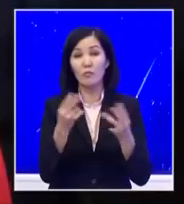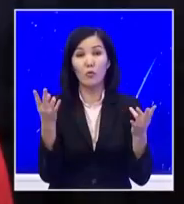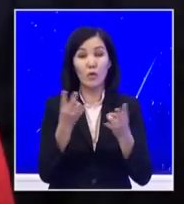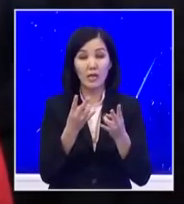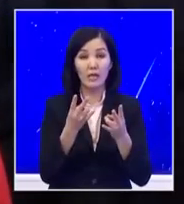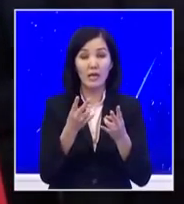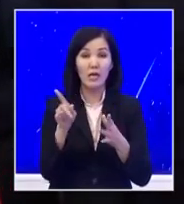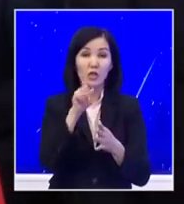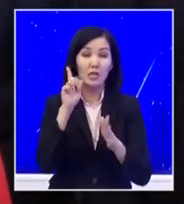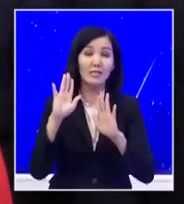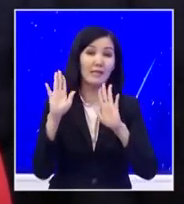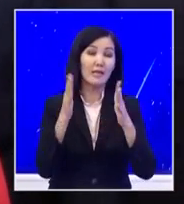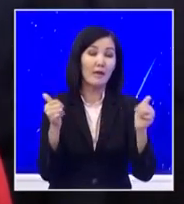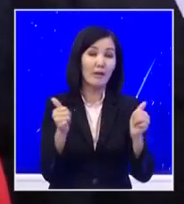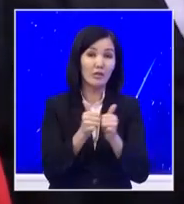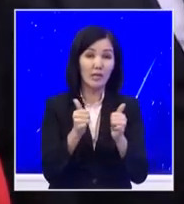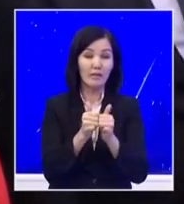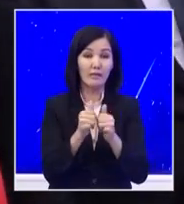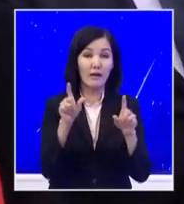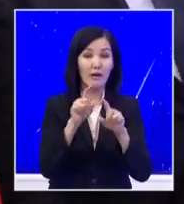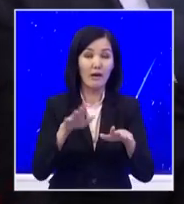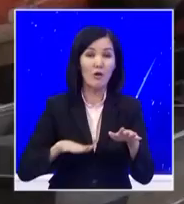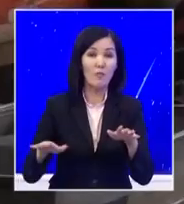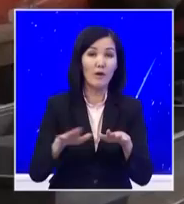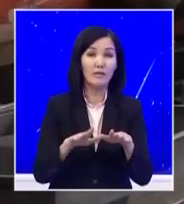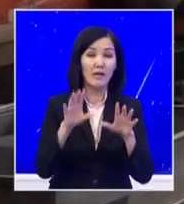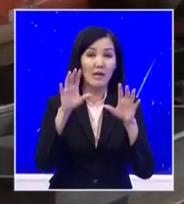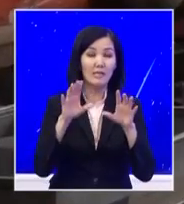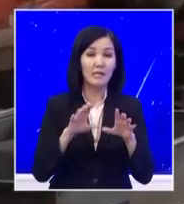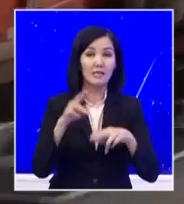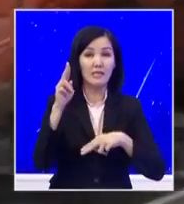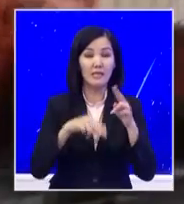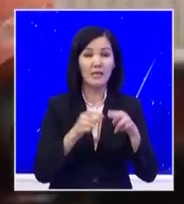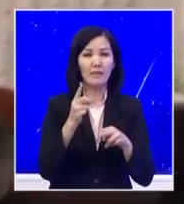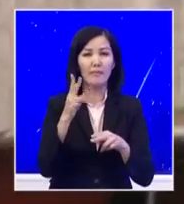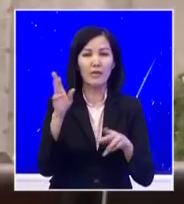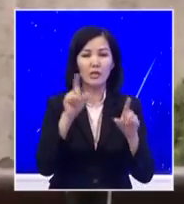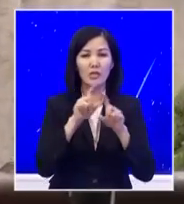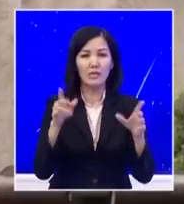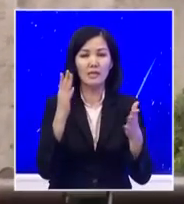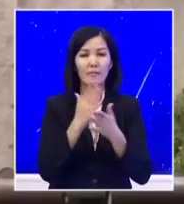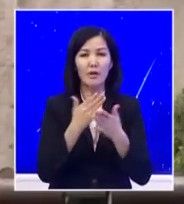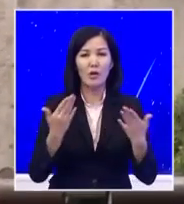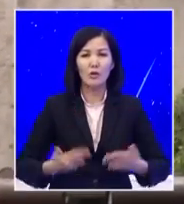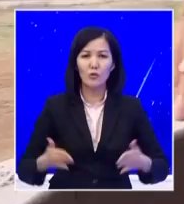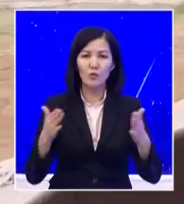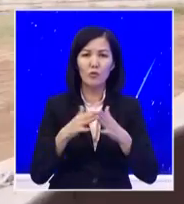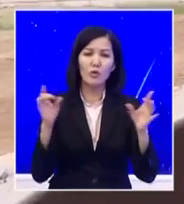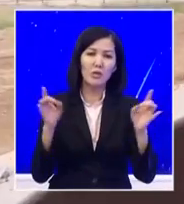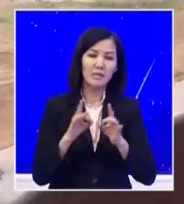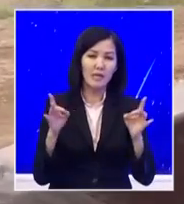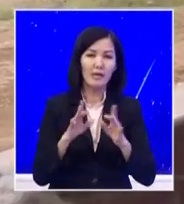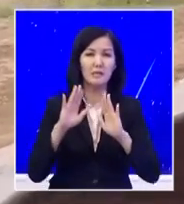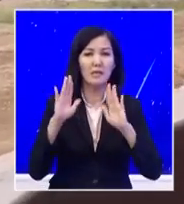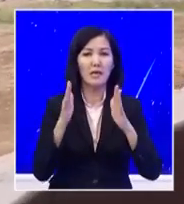керек. Жастар саябағына іргелес салынған бұл аумақта қазір заңсыз тұрғызылған бірнеше нысан бар. Тұрғын үй, дәмхана,